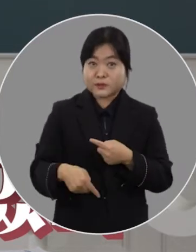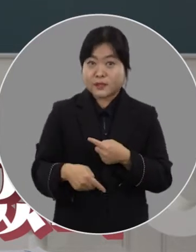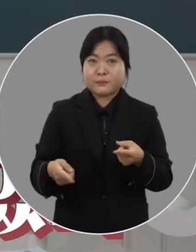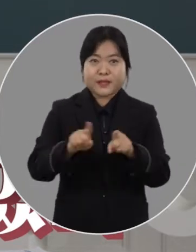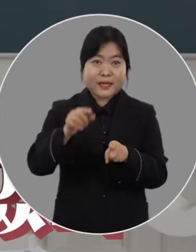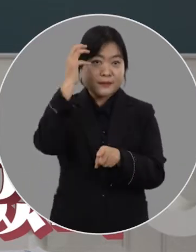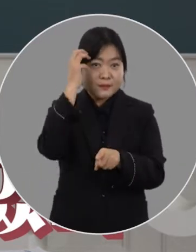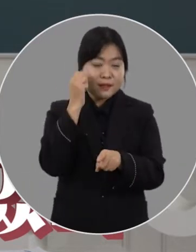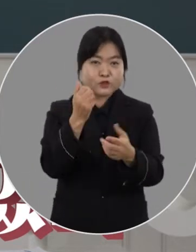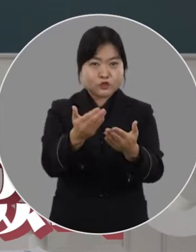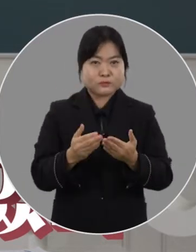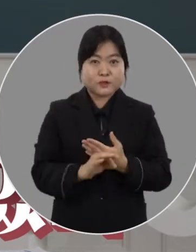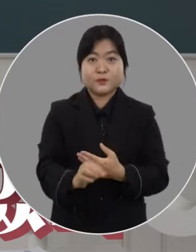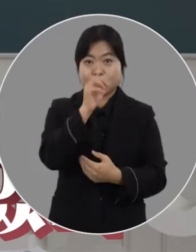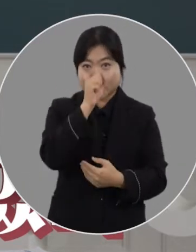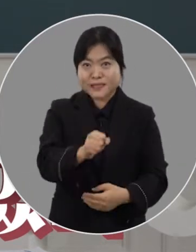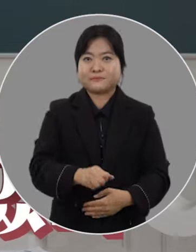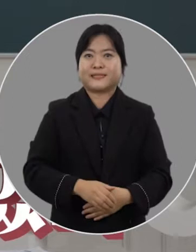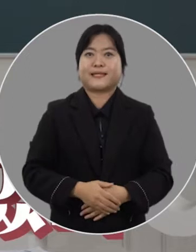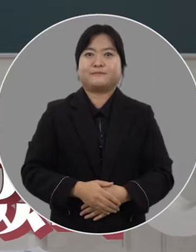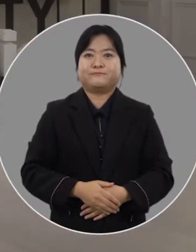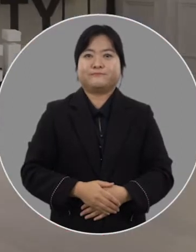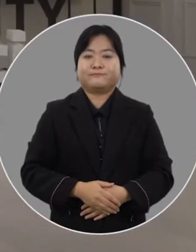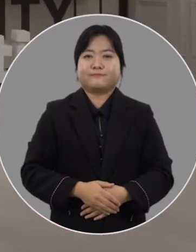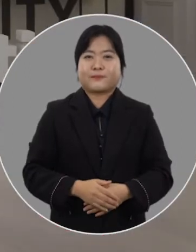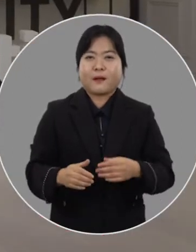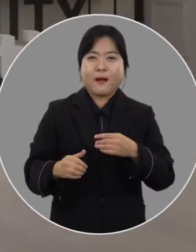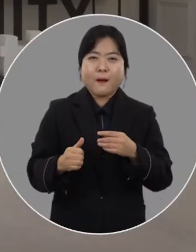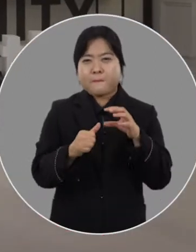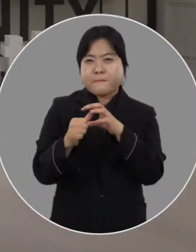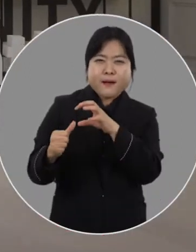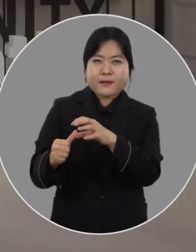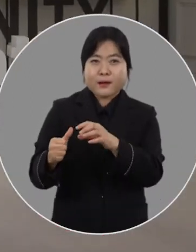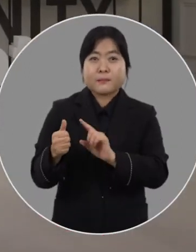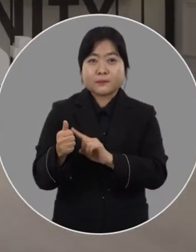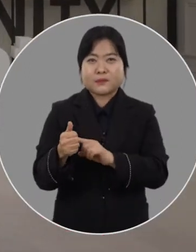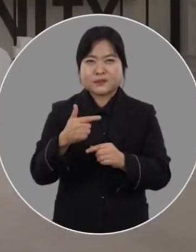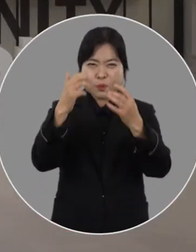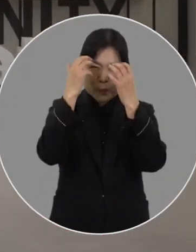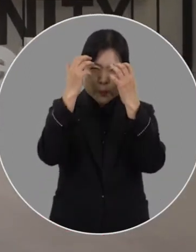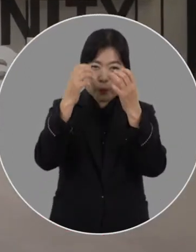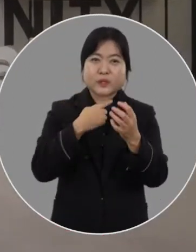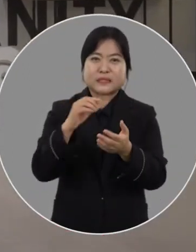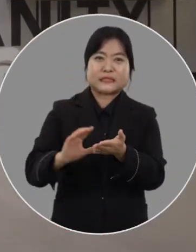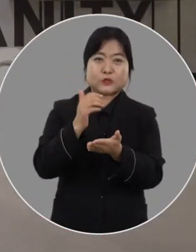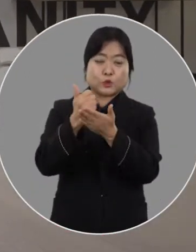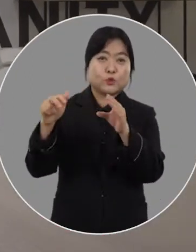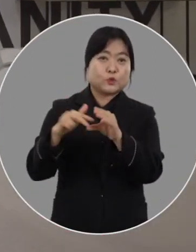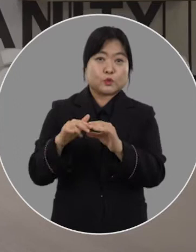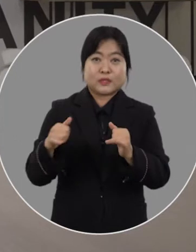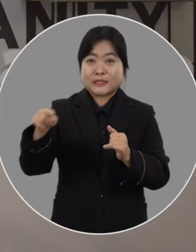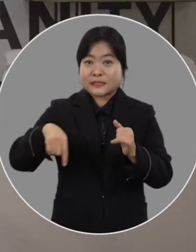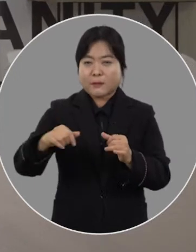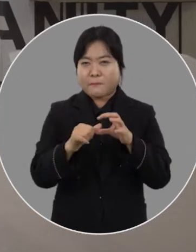여러분들께서 함께 기억해 주셨으면 좋겠습니다. 박해를 받으면서 아주 큰 고통을 받던 그리스도교인들은 그